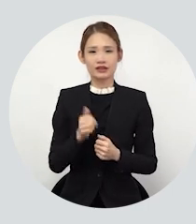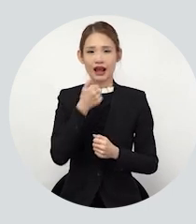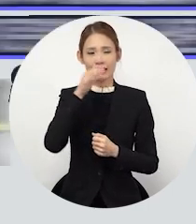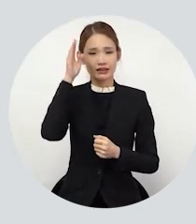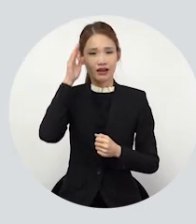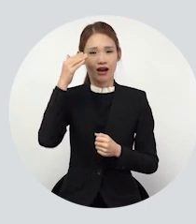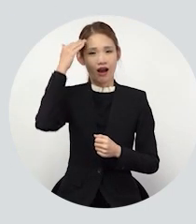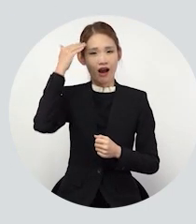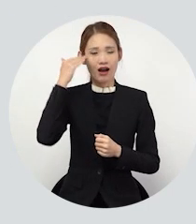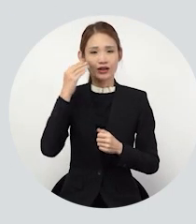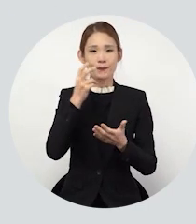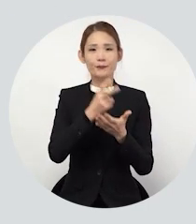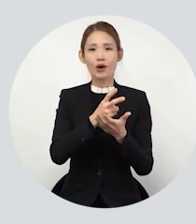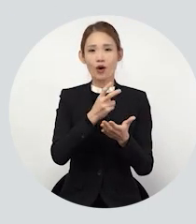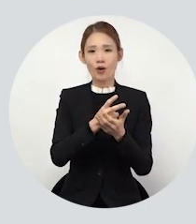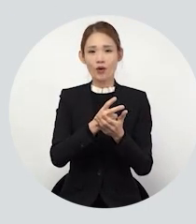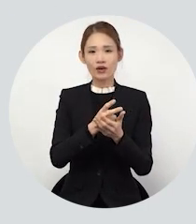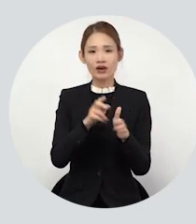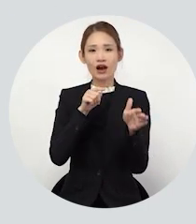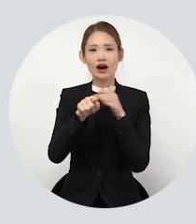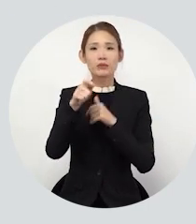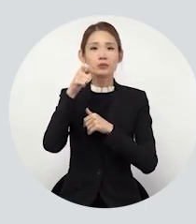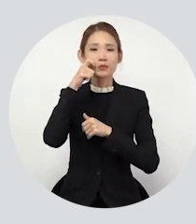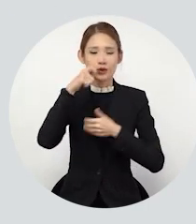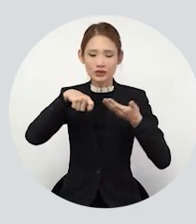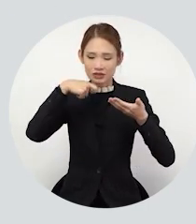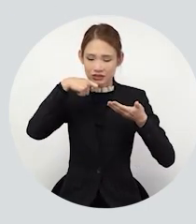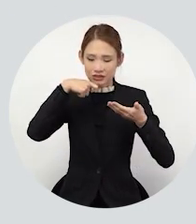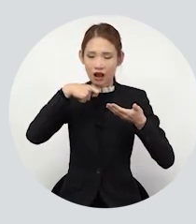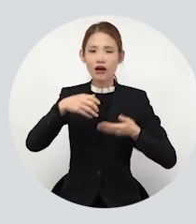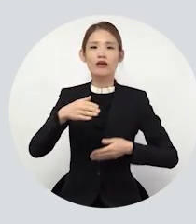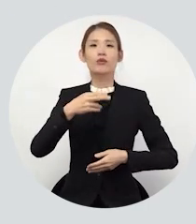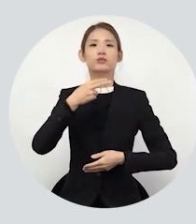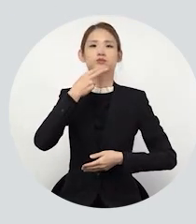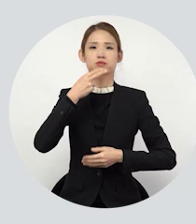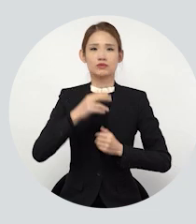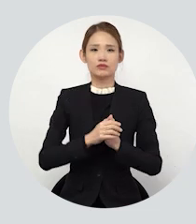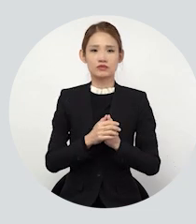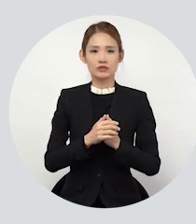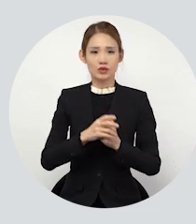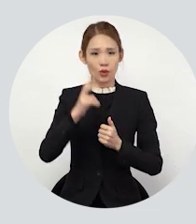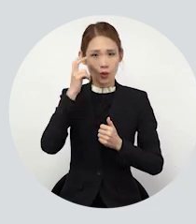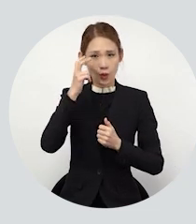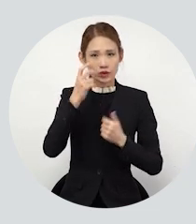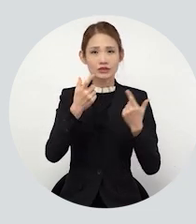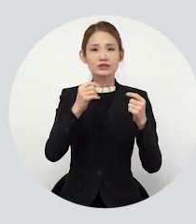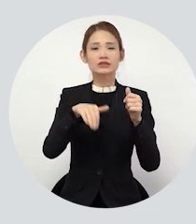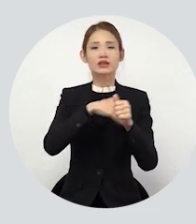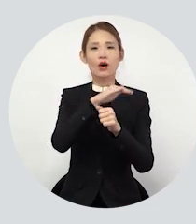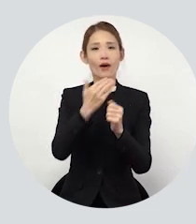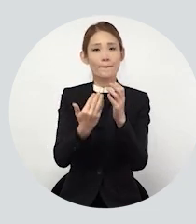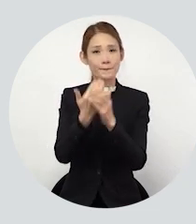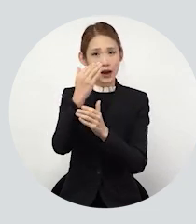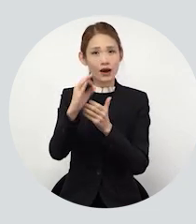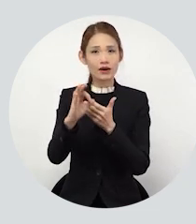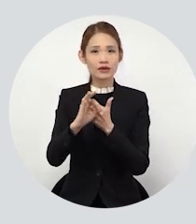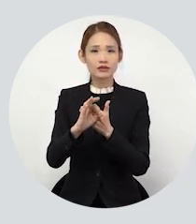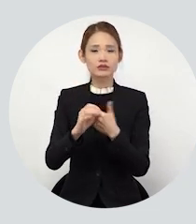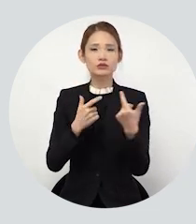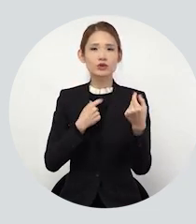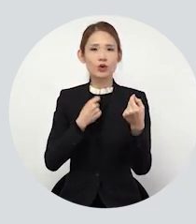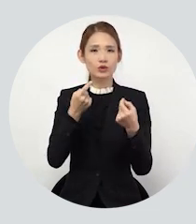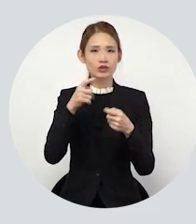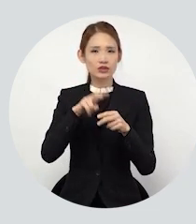네, 안내견이 우리나라 법적으로 가지 못하는 식당은 없습니다. 그래서 혹시나 이런 상황들을 발생을